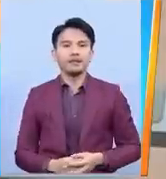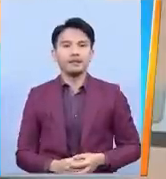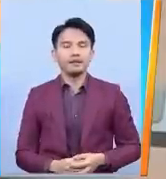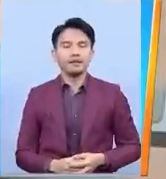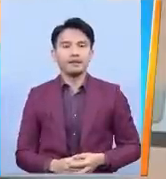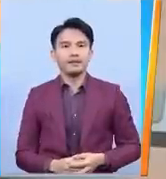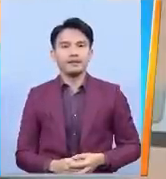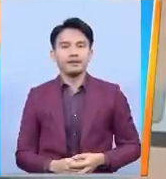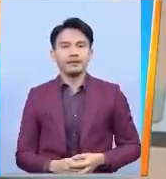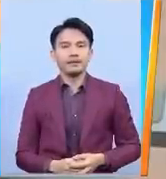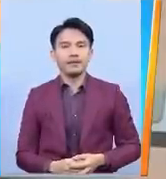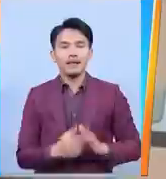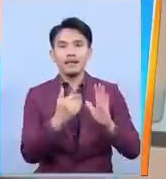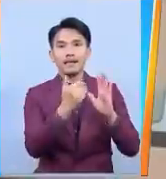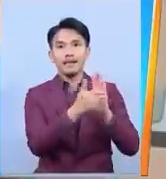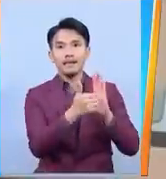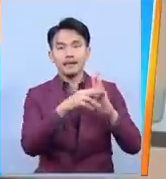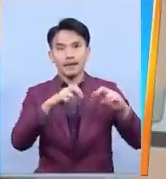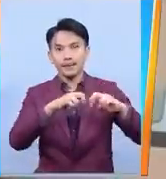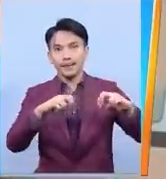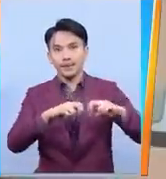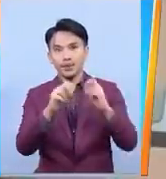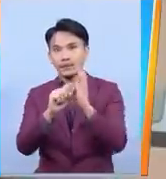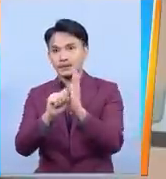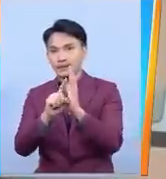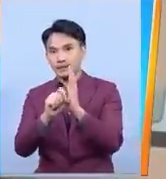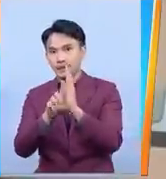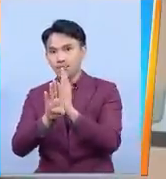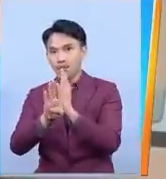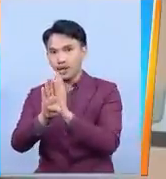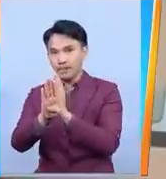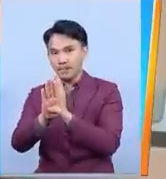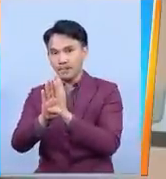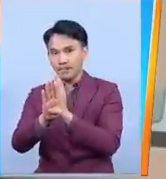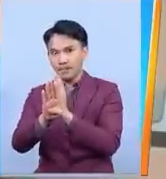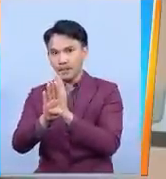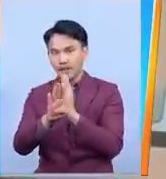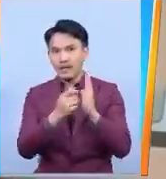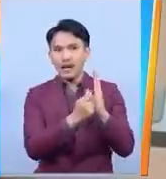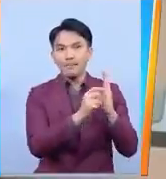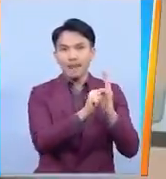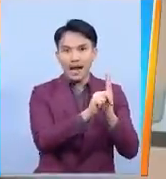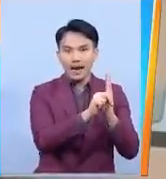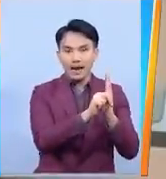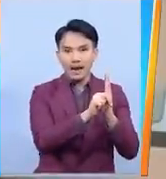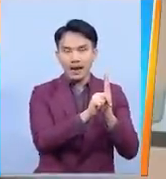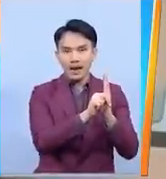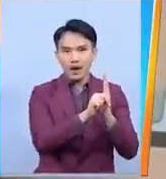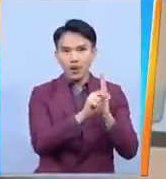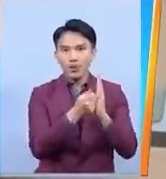นะอีสานสุรินทร์ศรีสะเกษบุรีรัมย์อำนาจเจริญอุดร